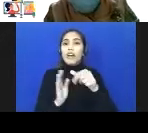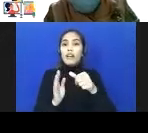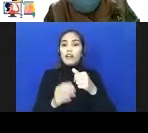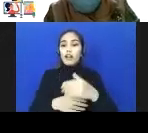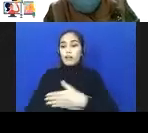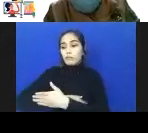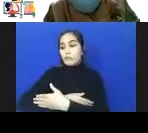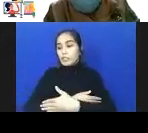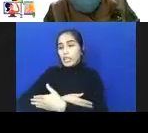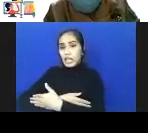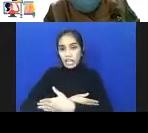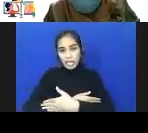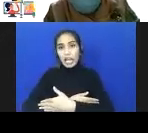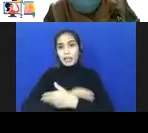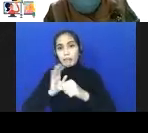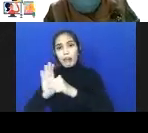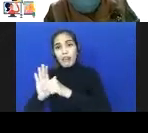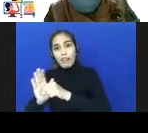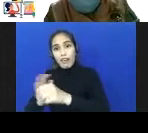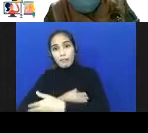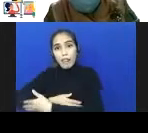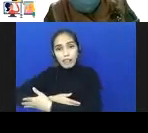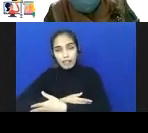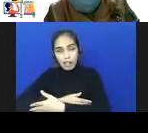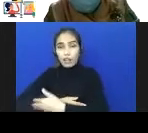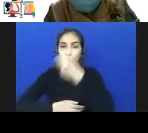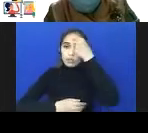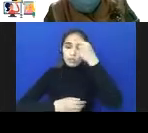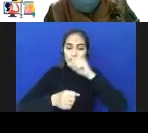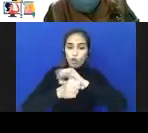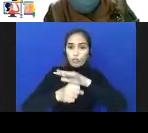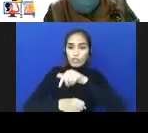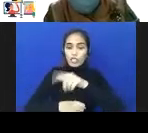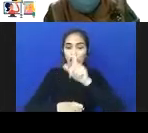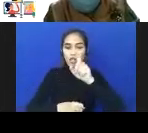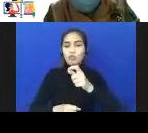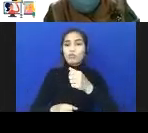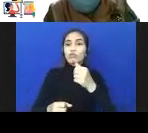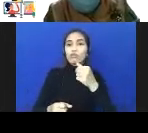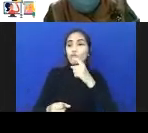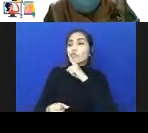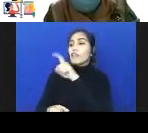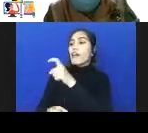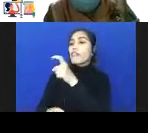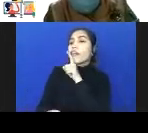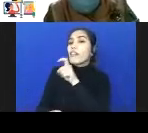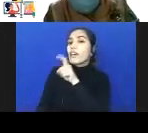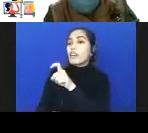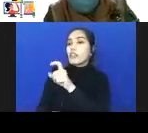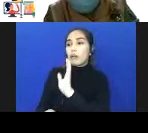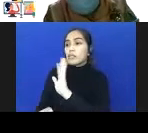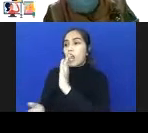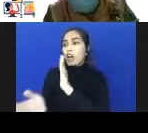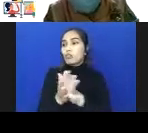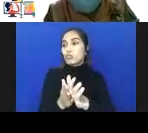membedakan, karena semua pasien yang datang ke puskesmas itu harus melakukan screening dulu. Tidak semua langsung bisa masuk ke